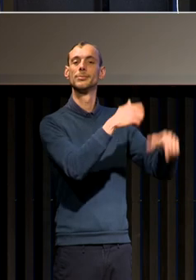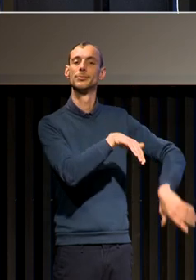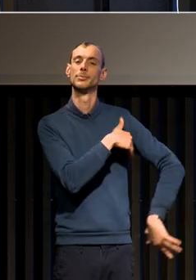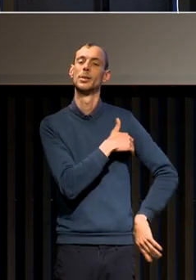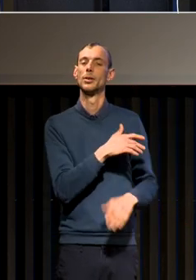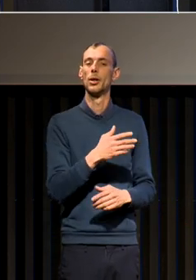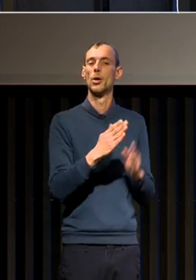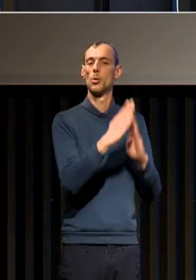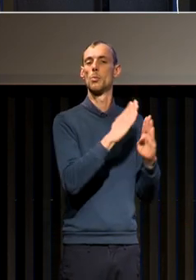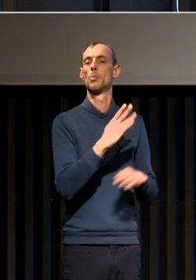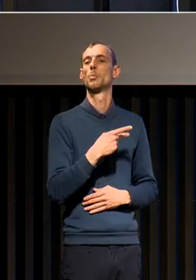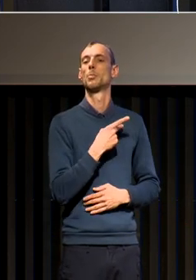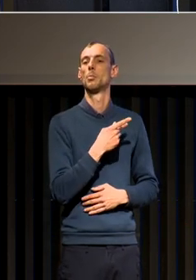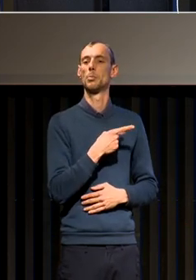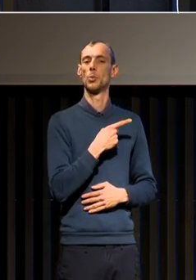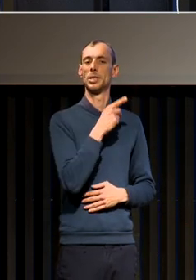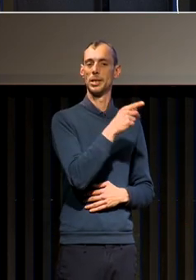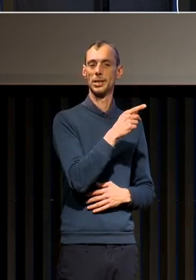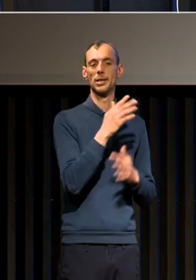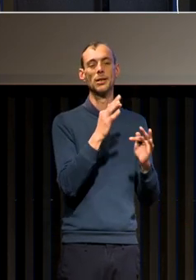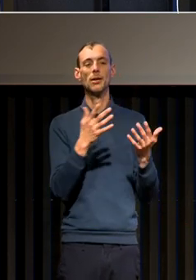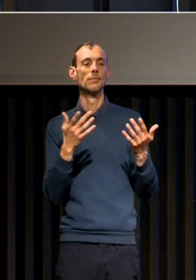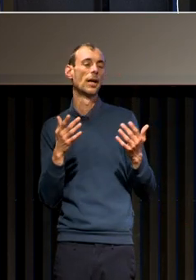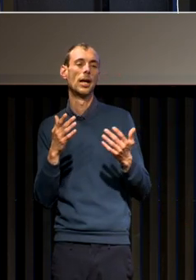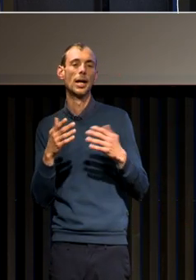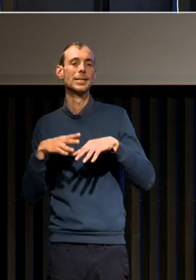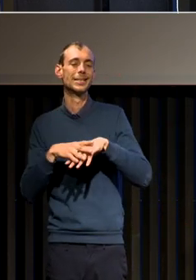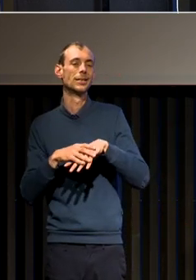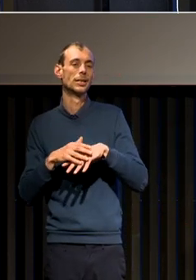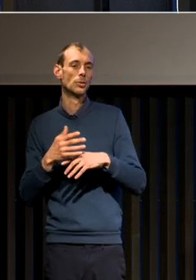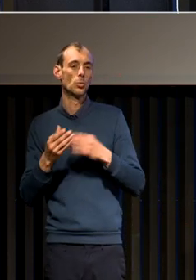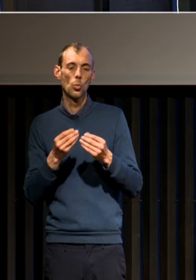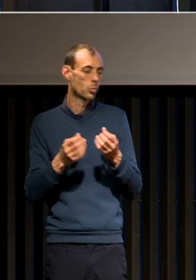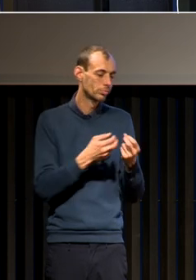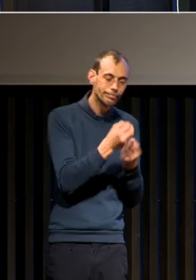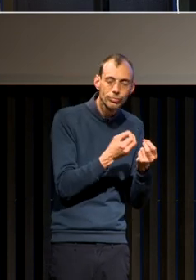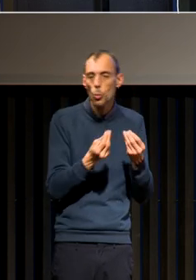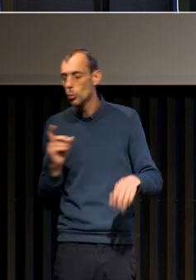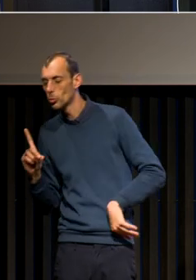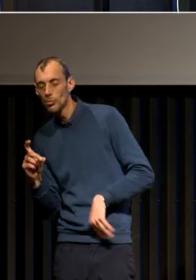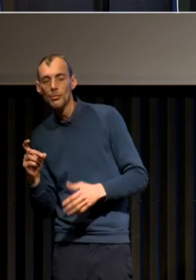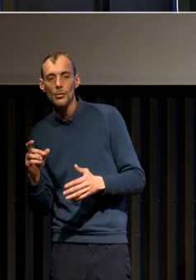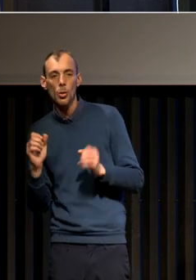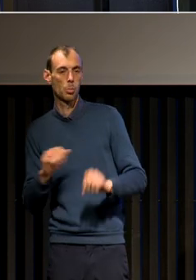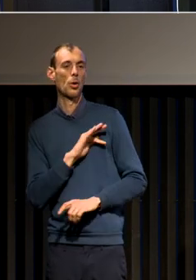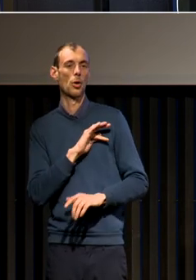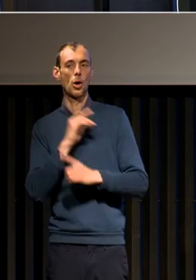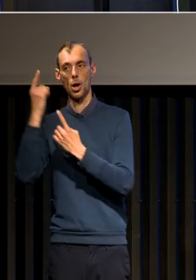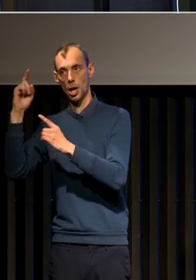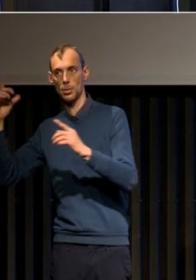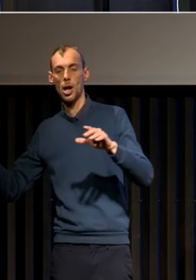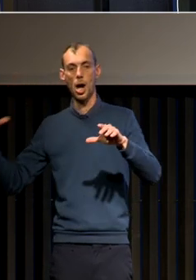passage transfrontalier des gamètes ou des embryons, à condition que les deux